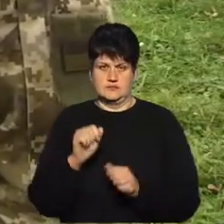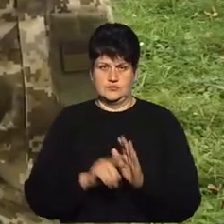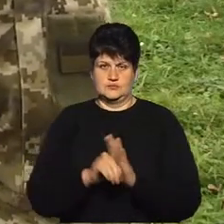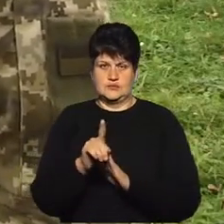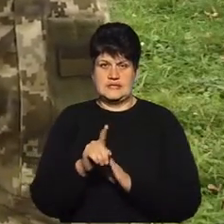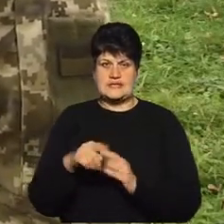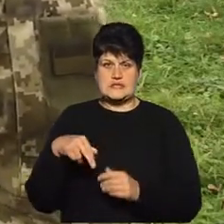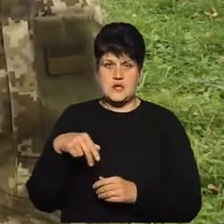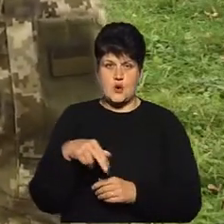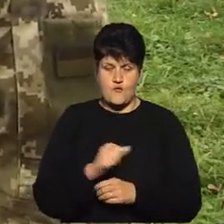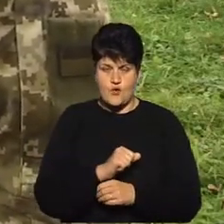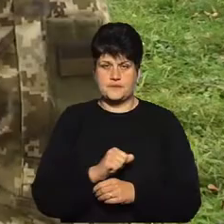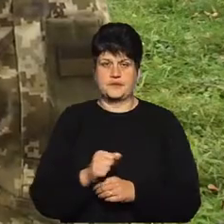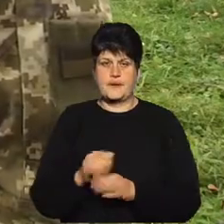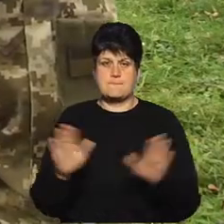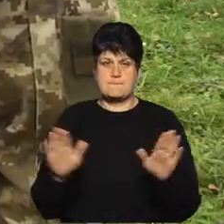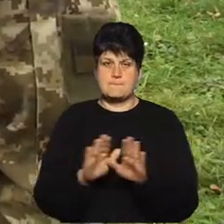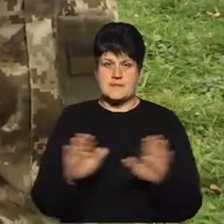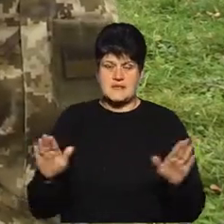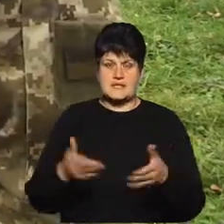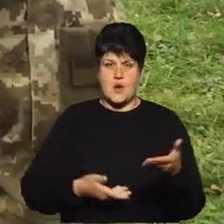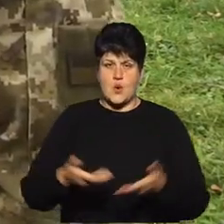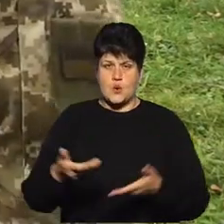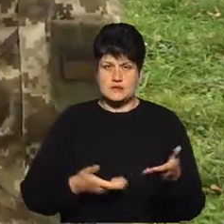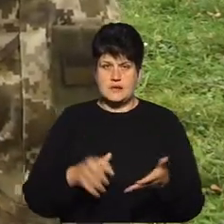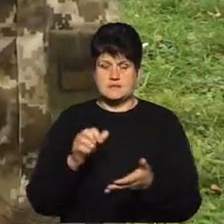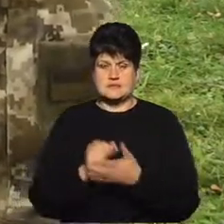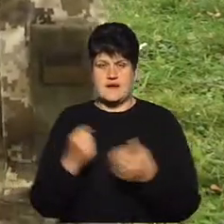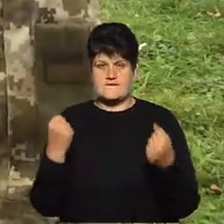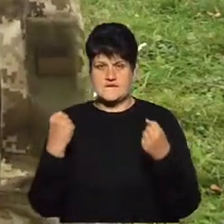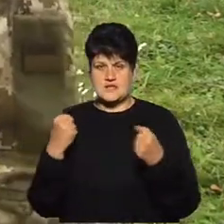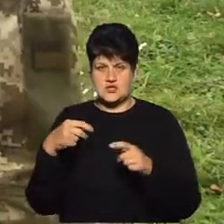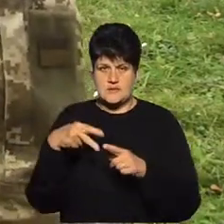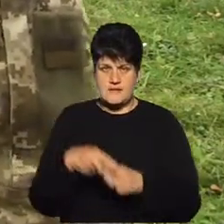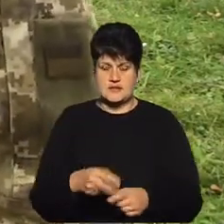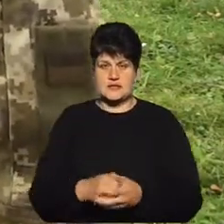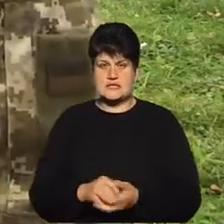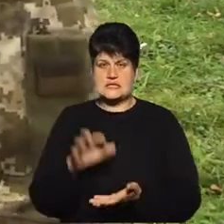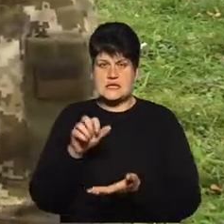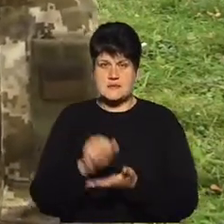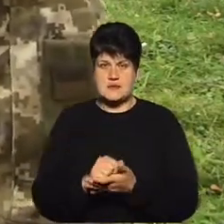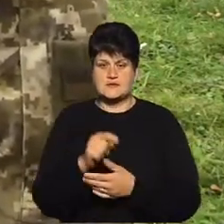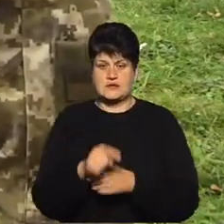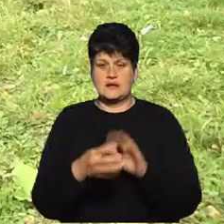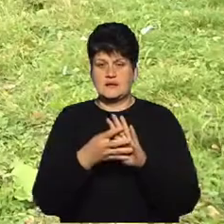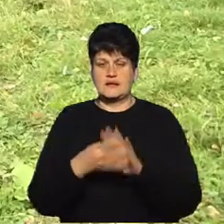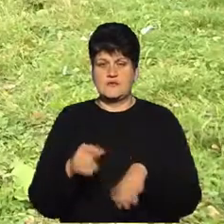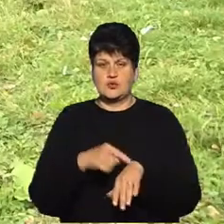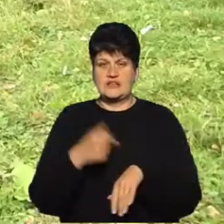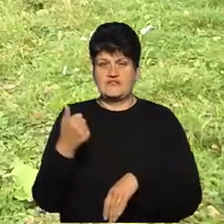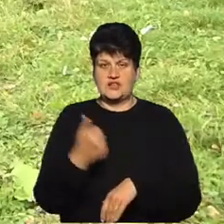стройової, стройова пісня, стройова хода. Ми займаємось фізичними навантаженнями, займаються вони по 9 годин на